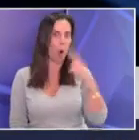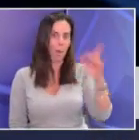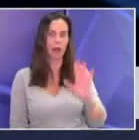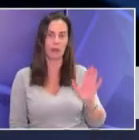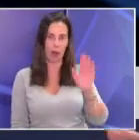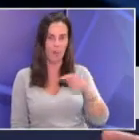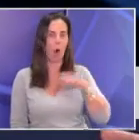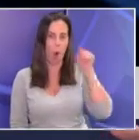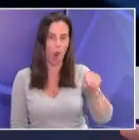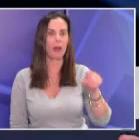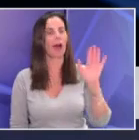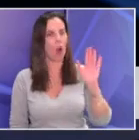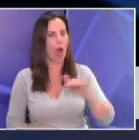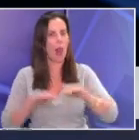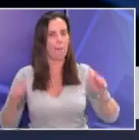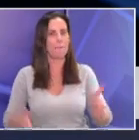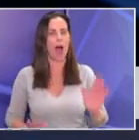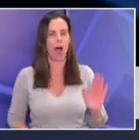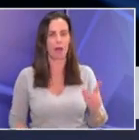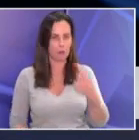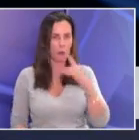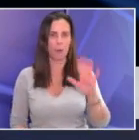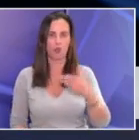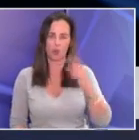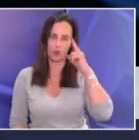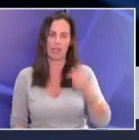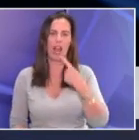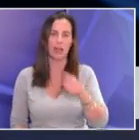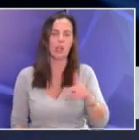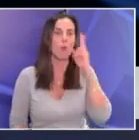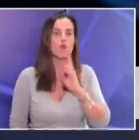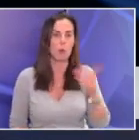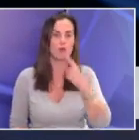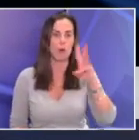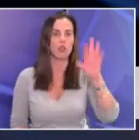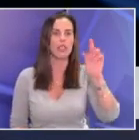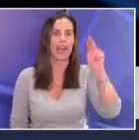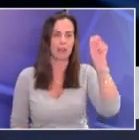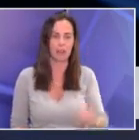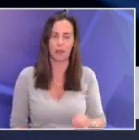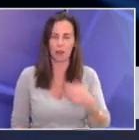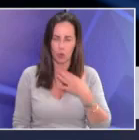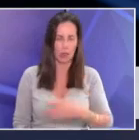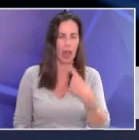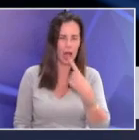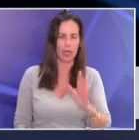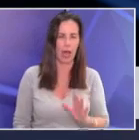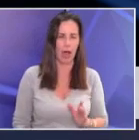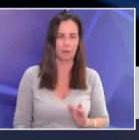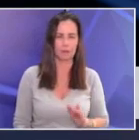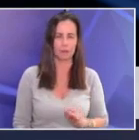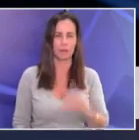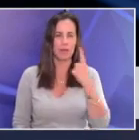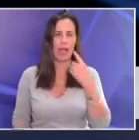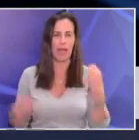אומרת, הייתי עולה לבמה ואומרת את מה שאני חושבת. זו בושה. אבל אני רוצה רק להגיד לך